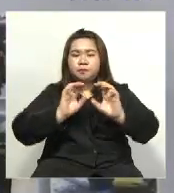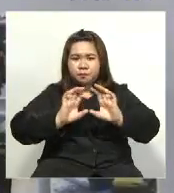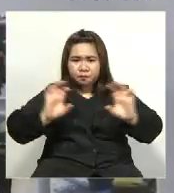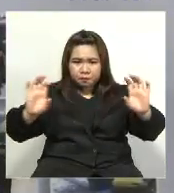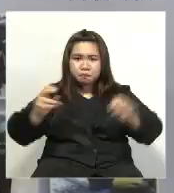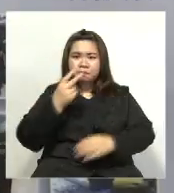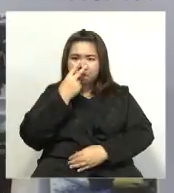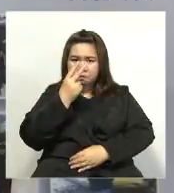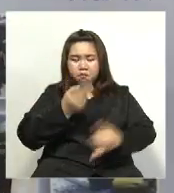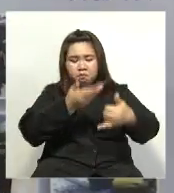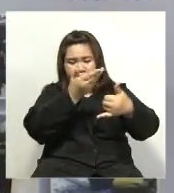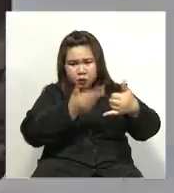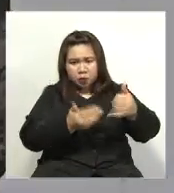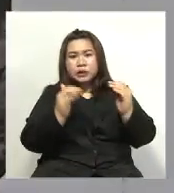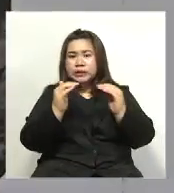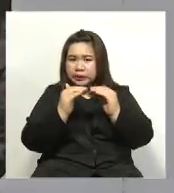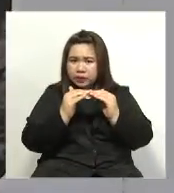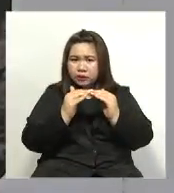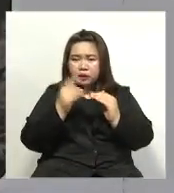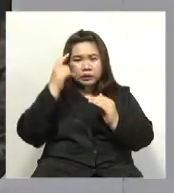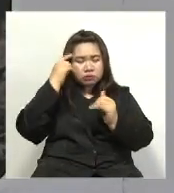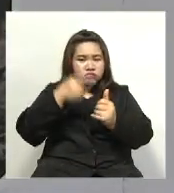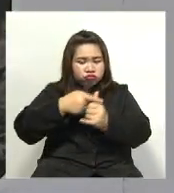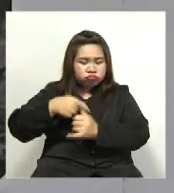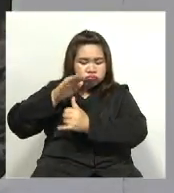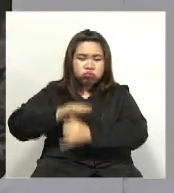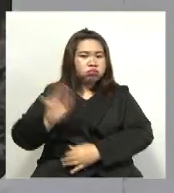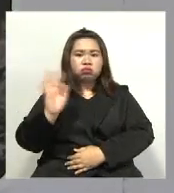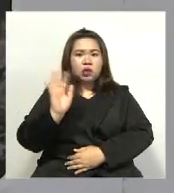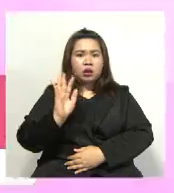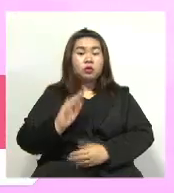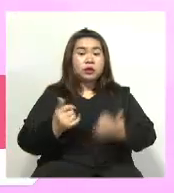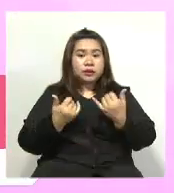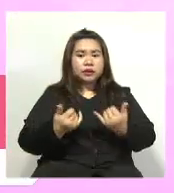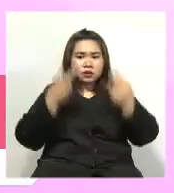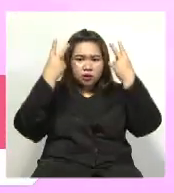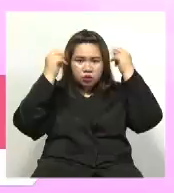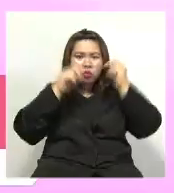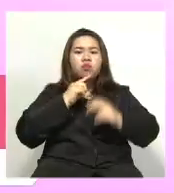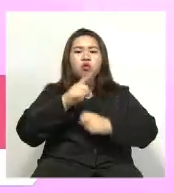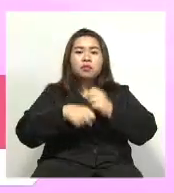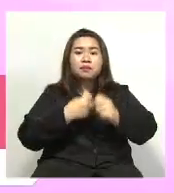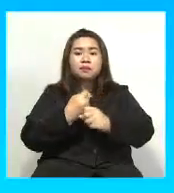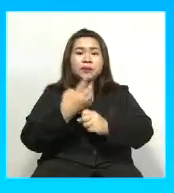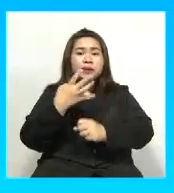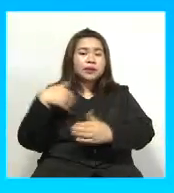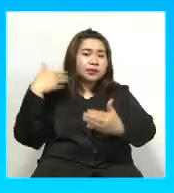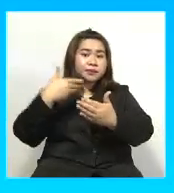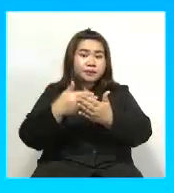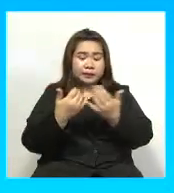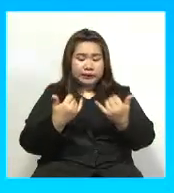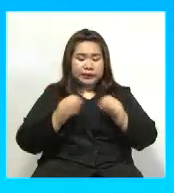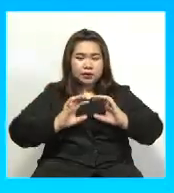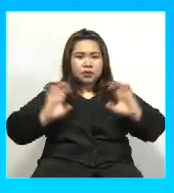ที่ให้ความสำคัญกับการต่อต้านการค้ามนุษย์โดยท่านนายกก็ยืนยันค่ะว่าตลอดระยะเวลา4ปีที่ผ่านมารัฐบาล